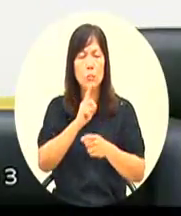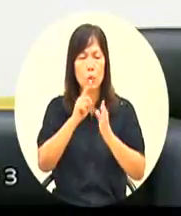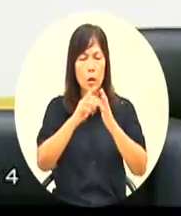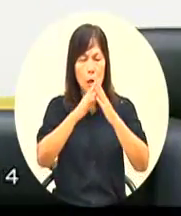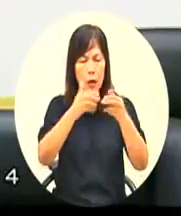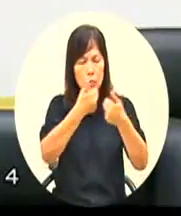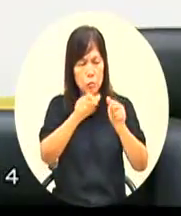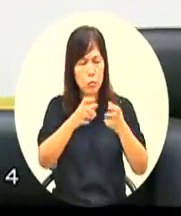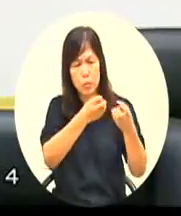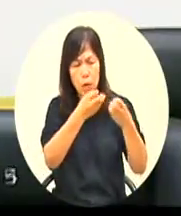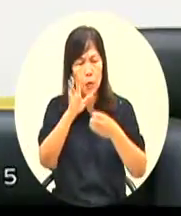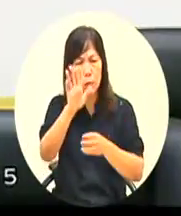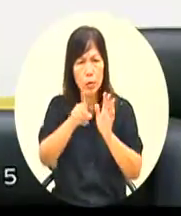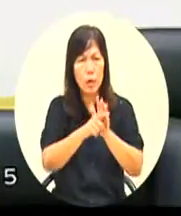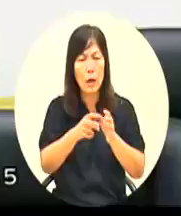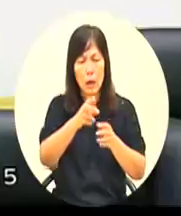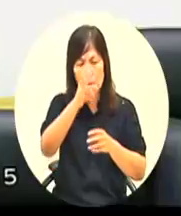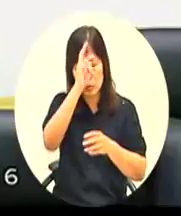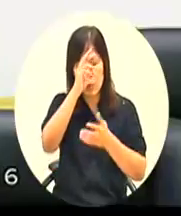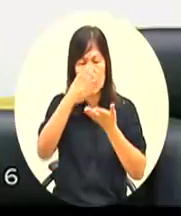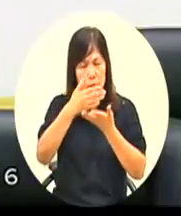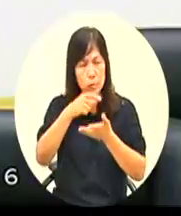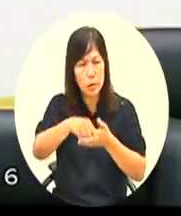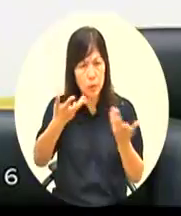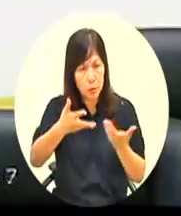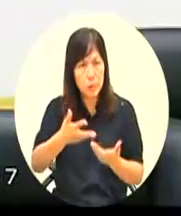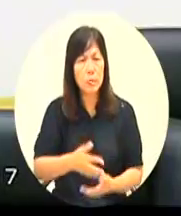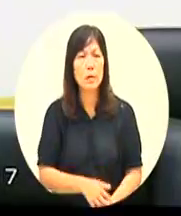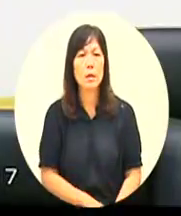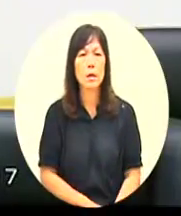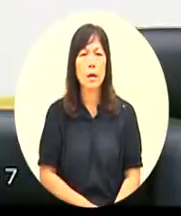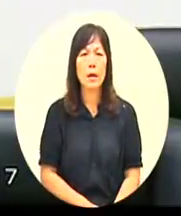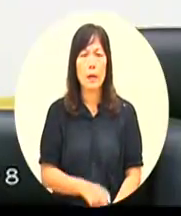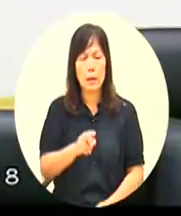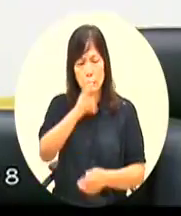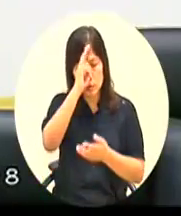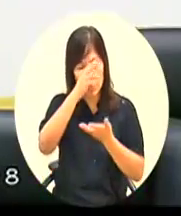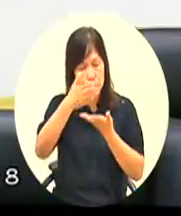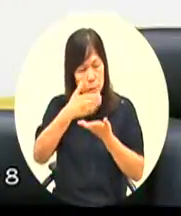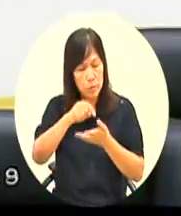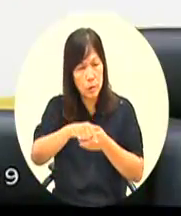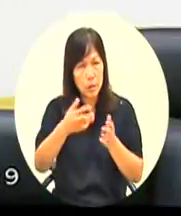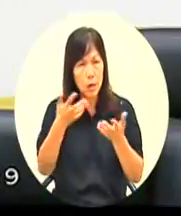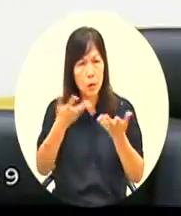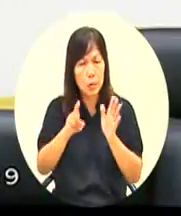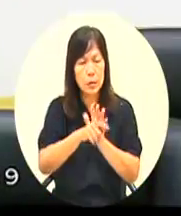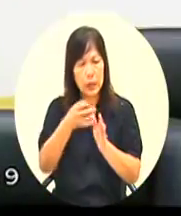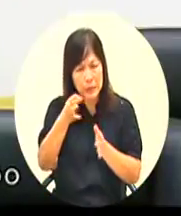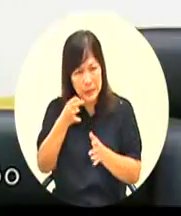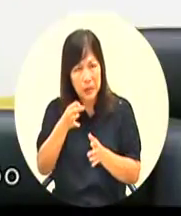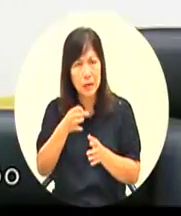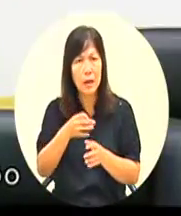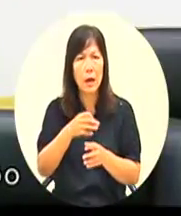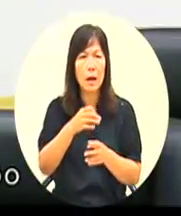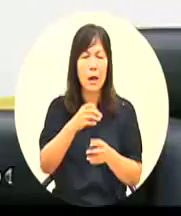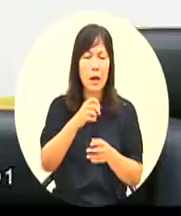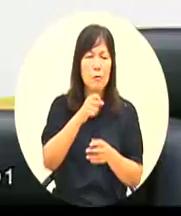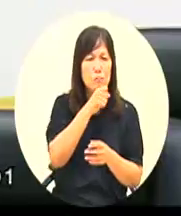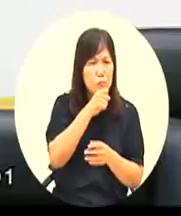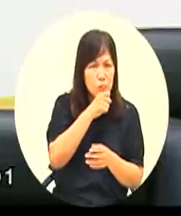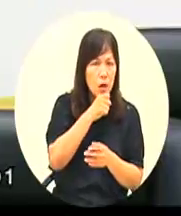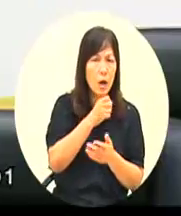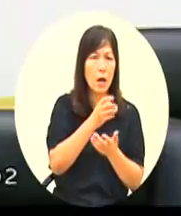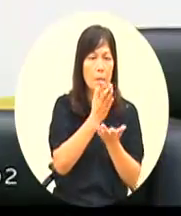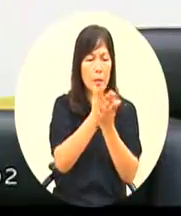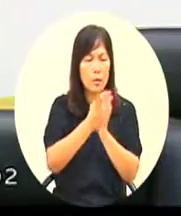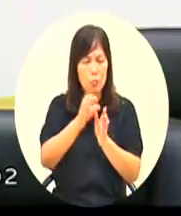会来讨论说营养午餐这个部分呢、啊，那从营养午餐的价格啊，还有它的营养啊，大家都非